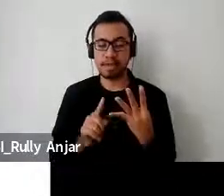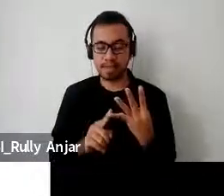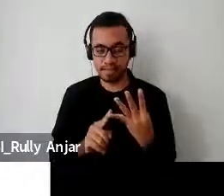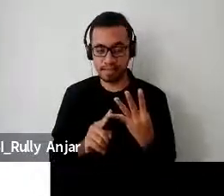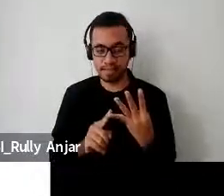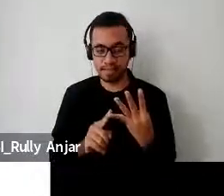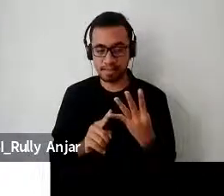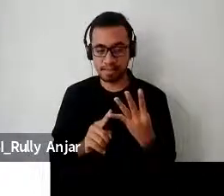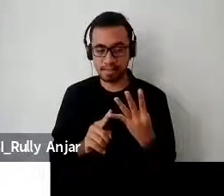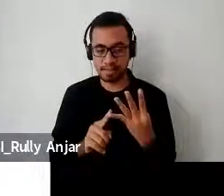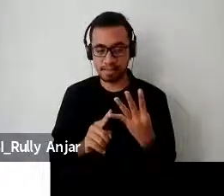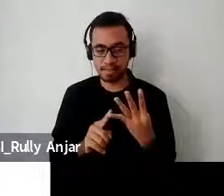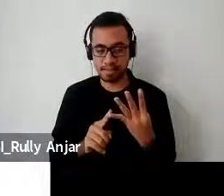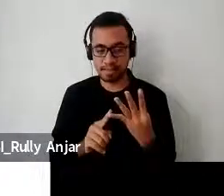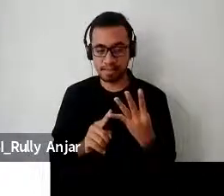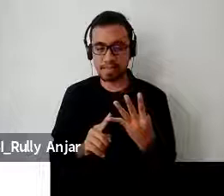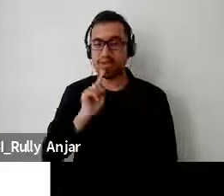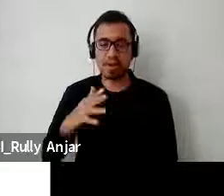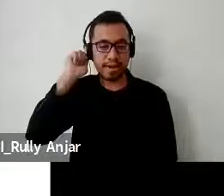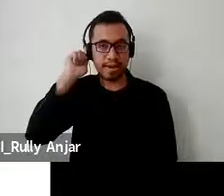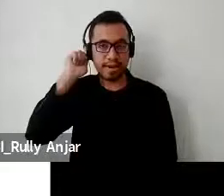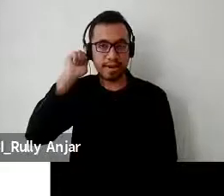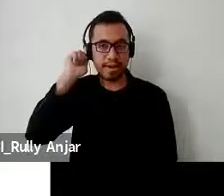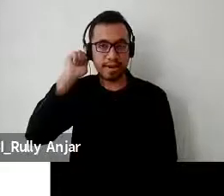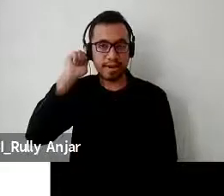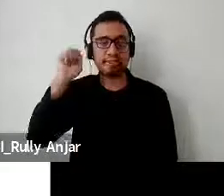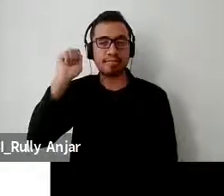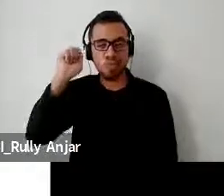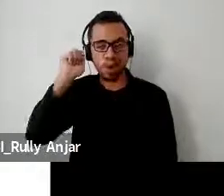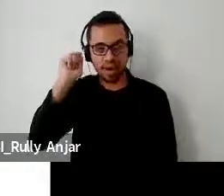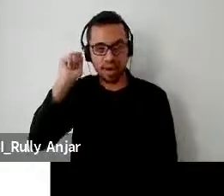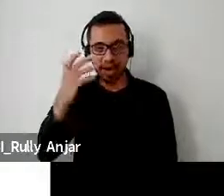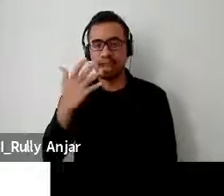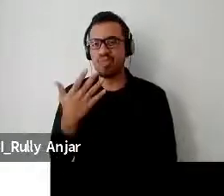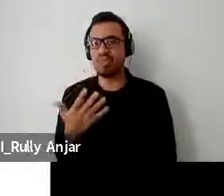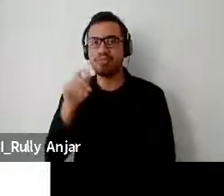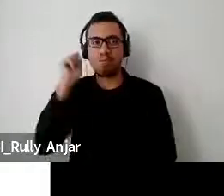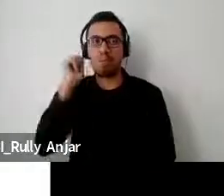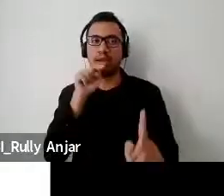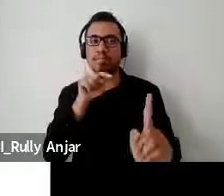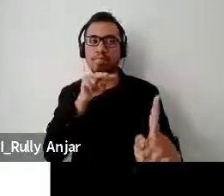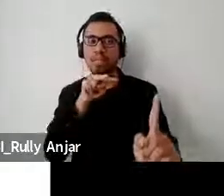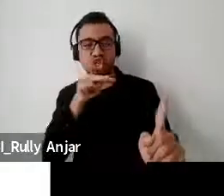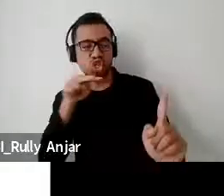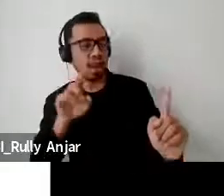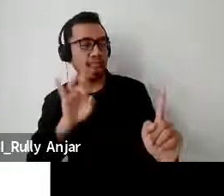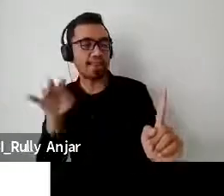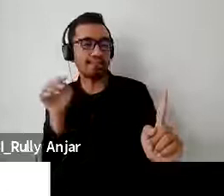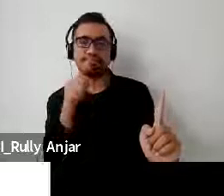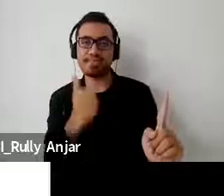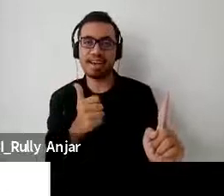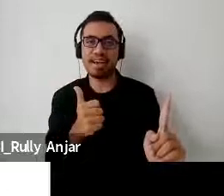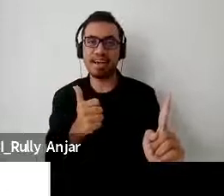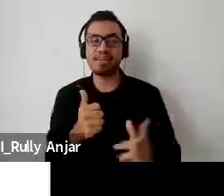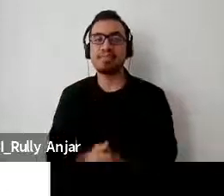keperempuanan bisa didekonstruksi, bisa dipandang secara berbeda, tetapi tidak bisa dipungkiri bahwa state egoism